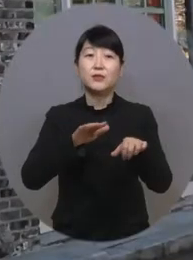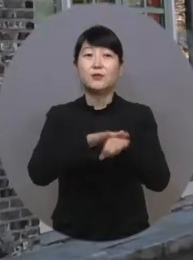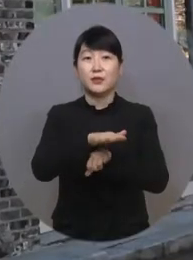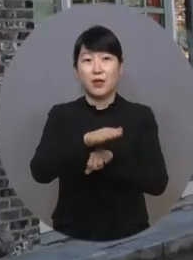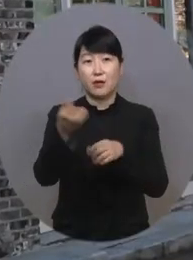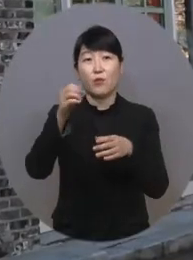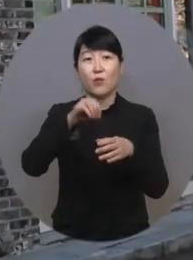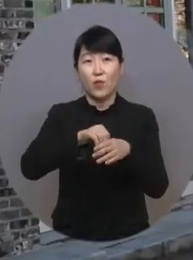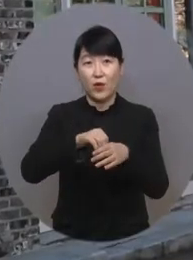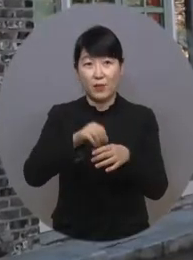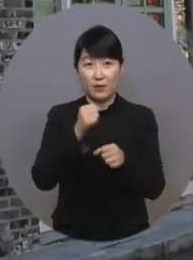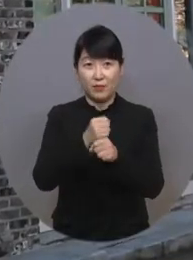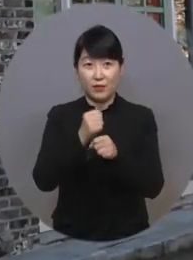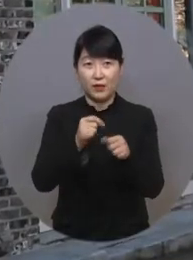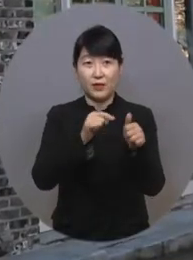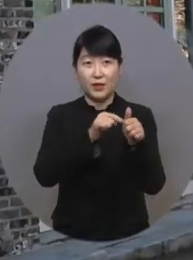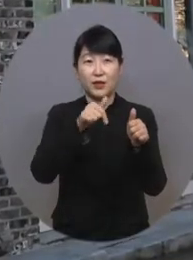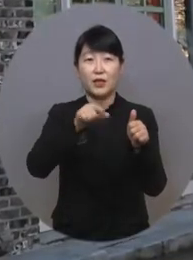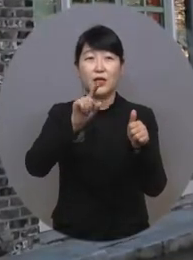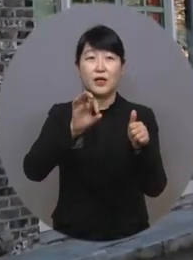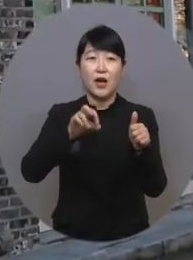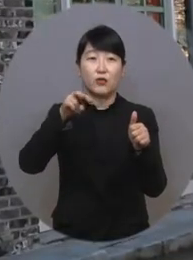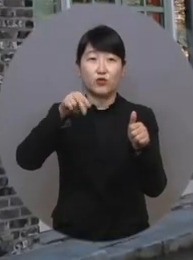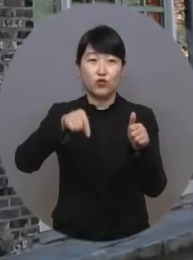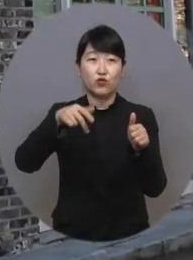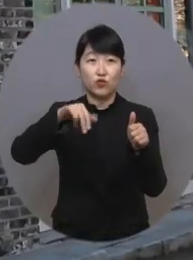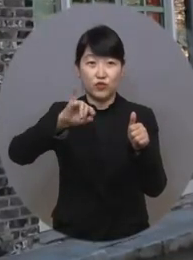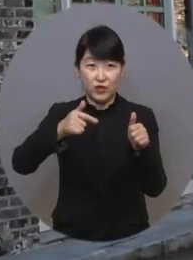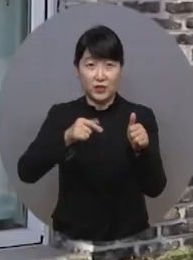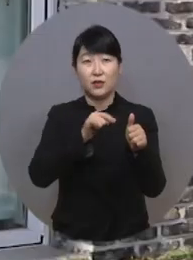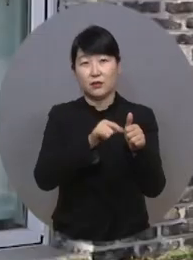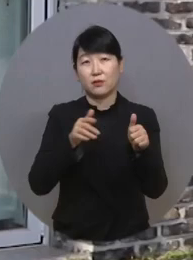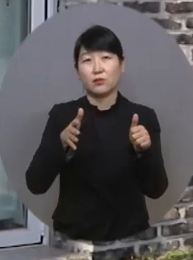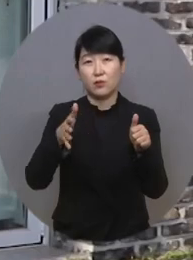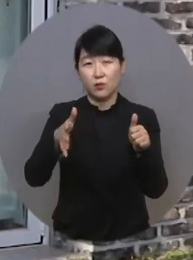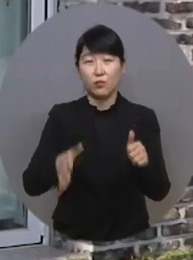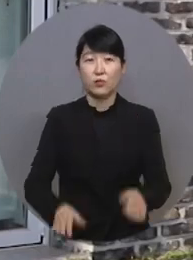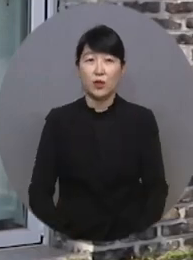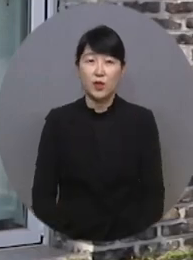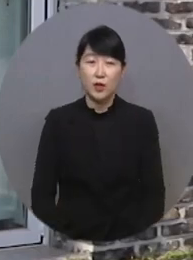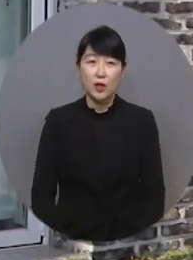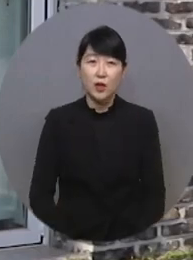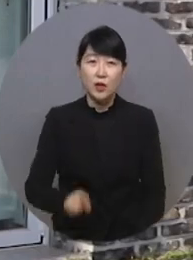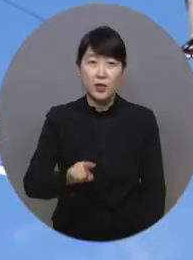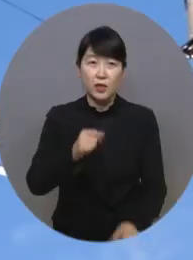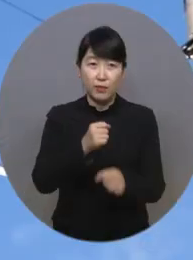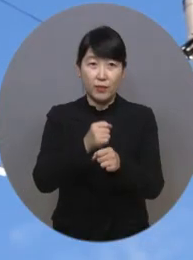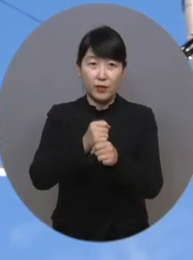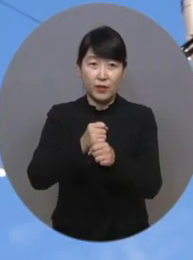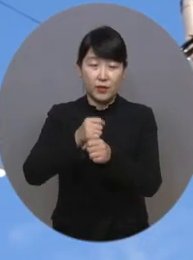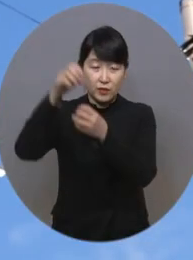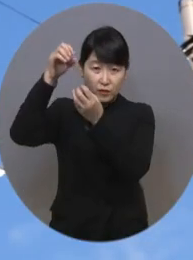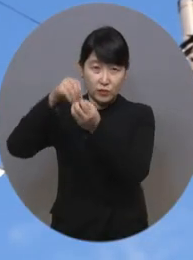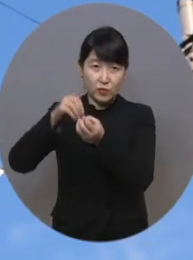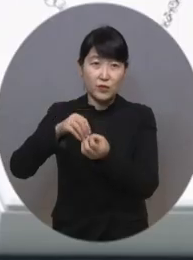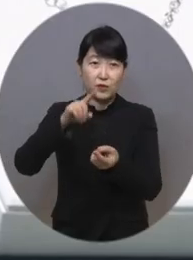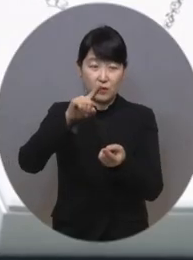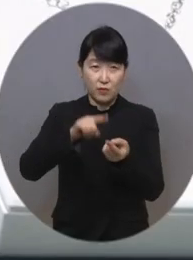공예가 강수진 작가의 두드림 공방에서는 격조 높은 칠보 공예의 맥이 이어지고